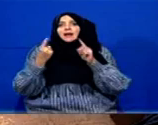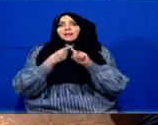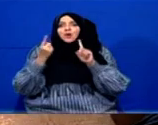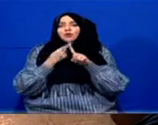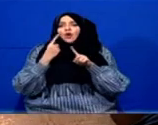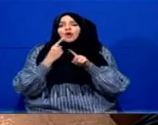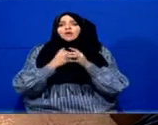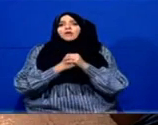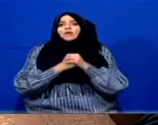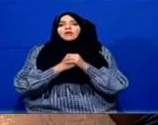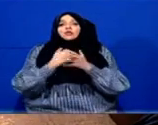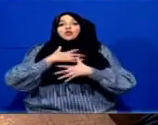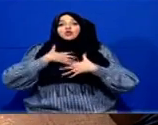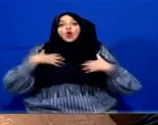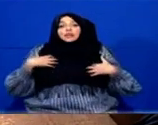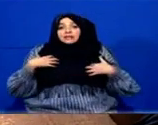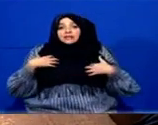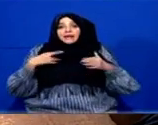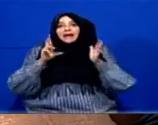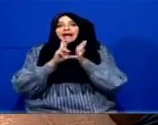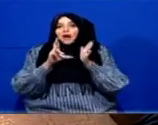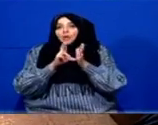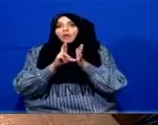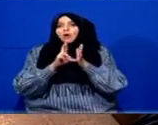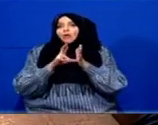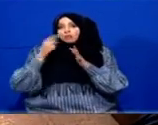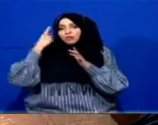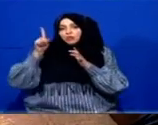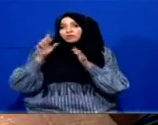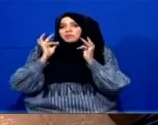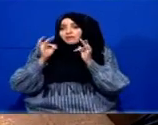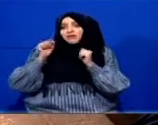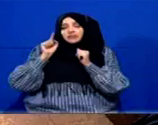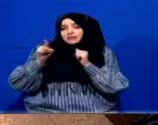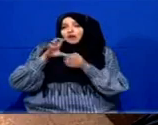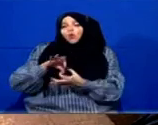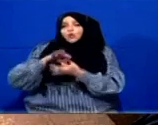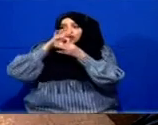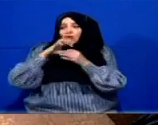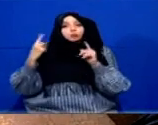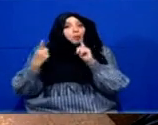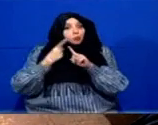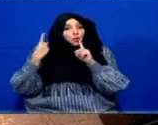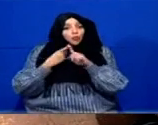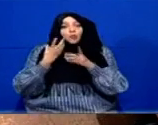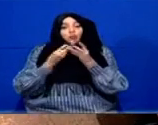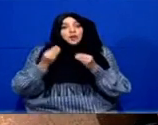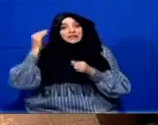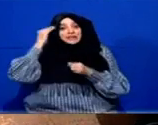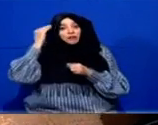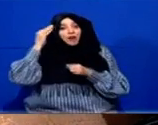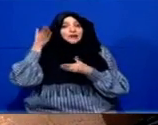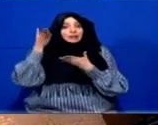العلوم الشرعيه منزله واشرفها مكانه وقد اشاد كثير من العلماء باهميه هذا العلم وعظيم